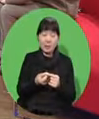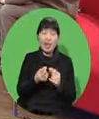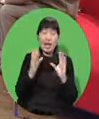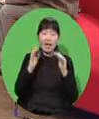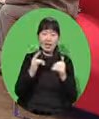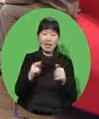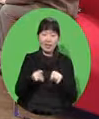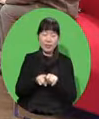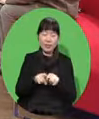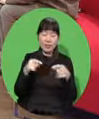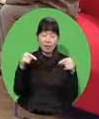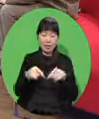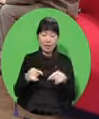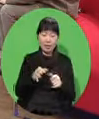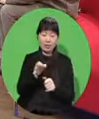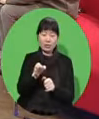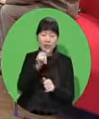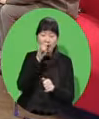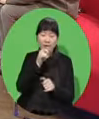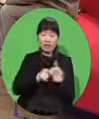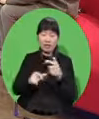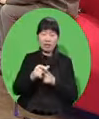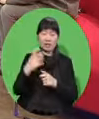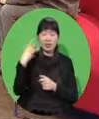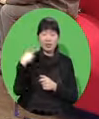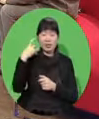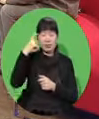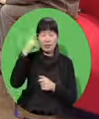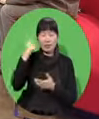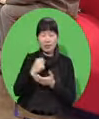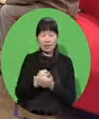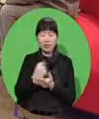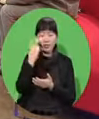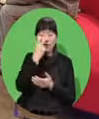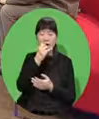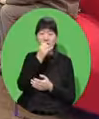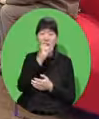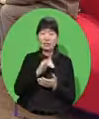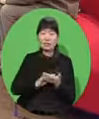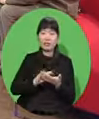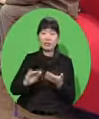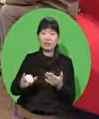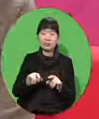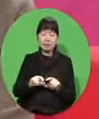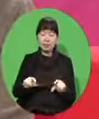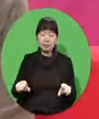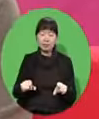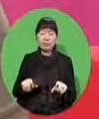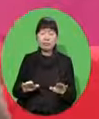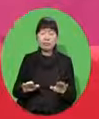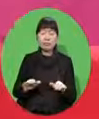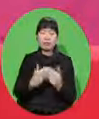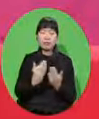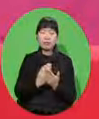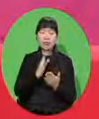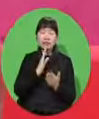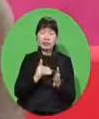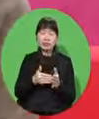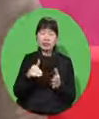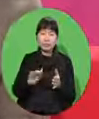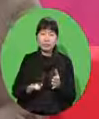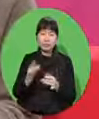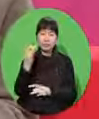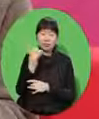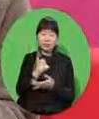같이 합의를 해서 주셔야만 아이가 조금 더 책임감을 가지고 관리할 수가 있어요. 네. 네. 근데 보통 이제 모든 그렇지만 원칙을